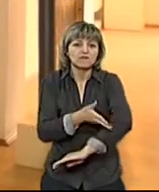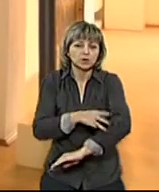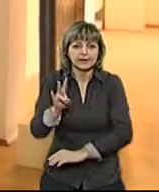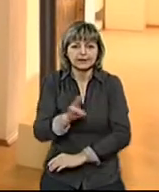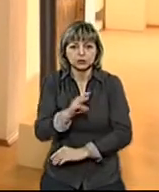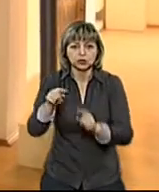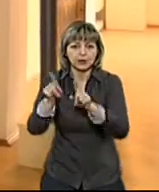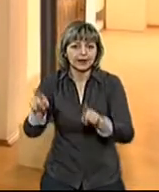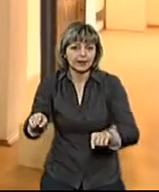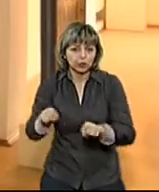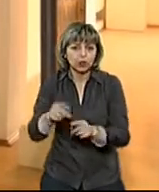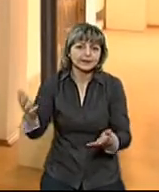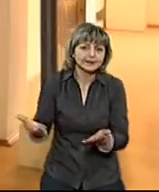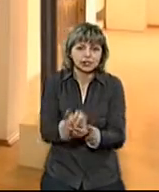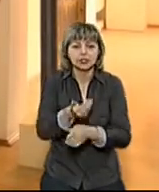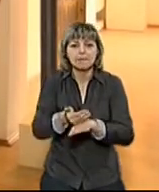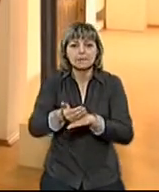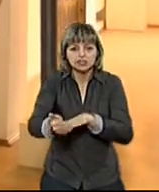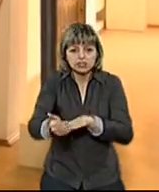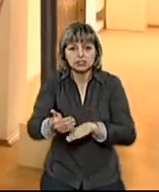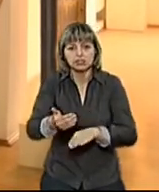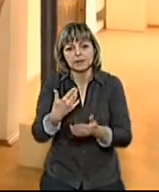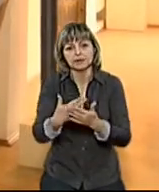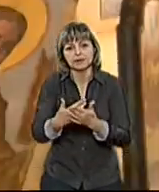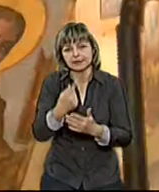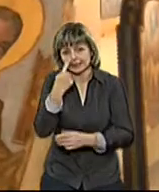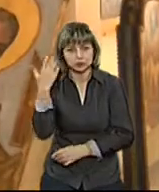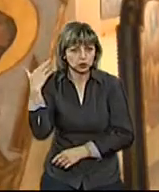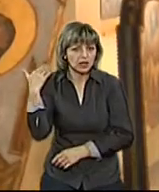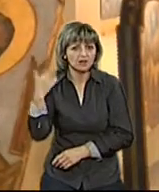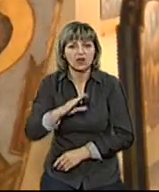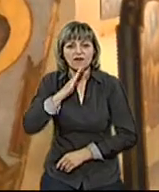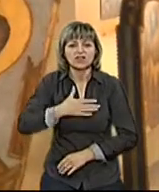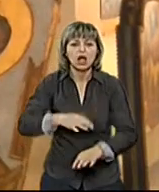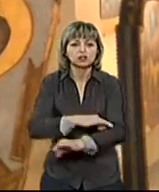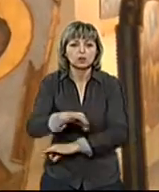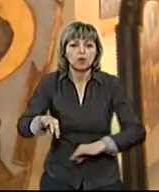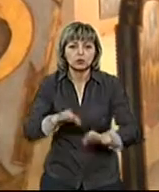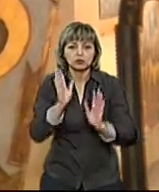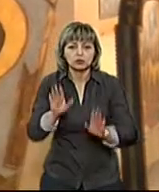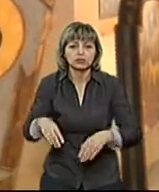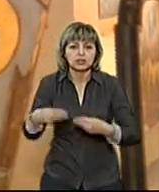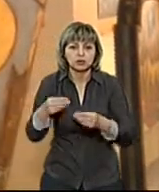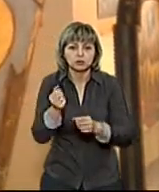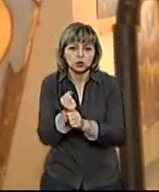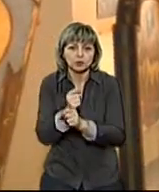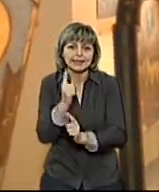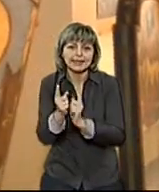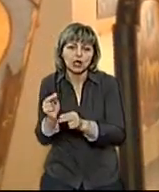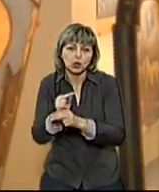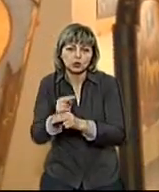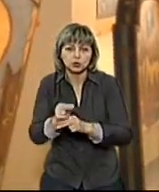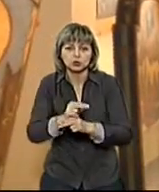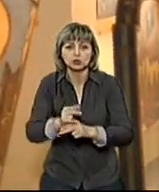ікони. Цю ікону знайшли вже пізніше, тобто вже десь ось недавно. В нашому проєкті ми будемо давати реконструкцію